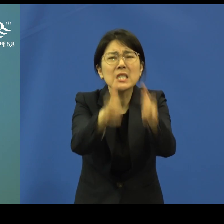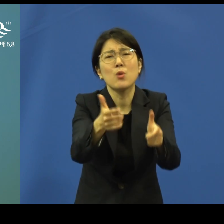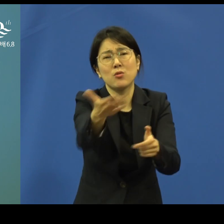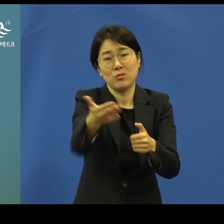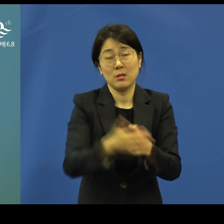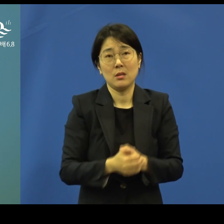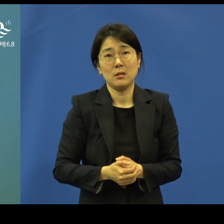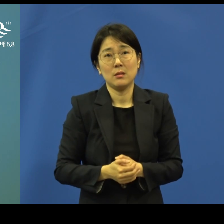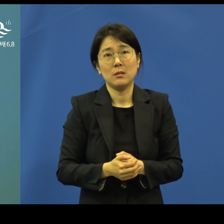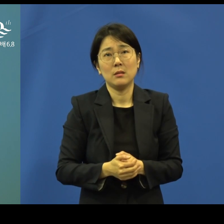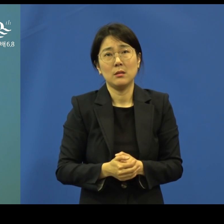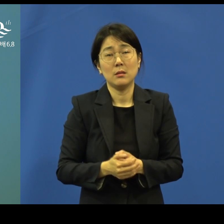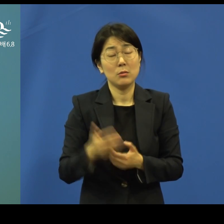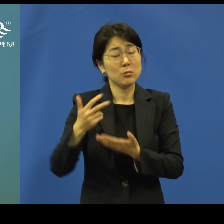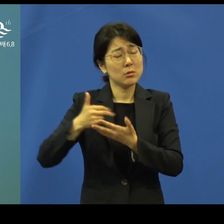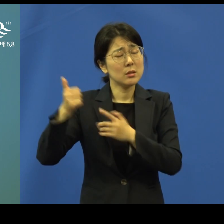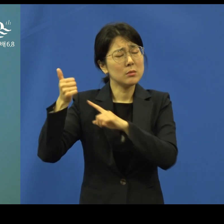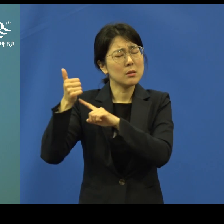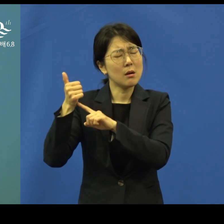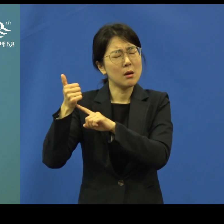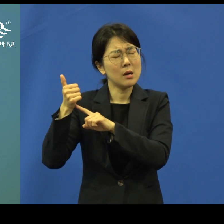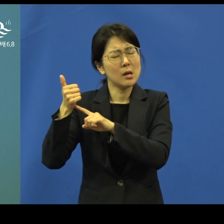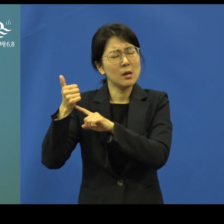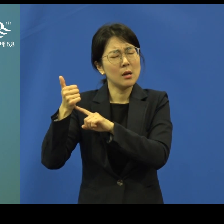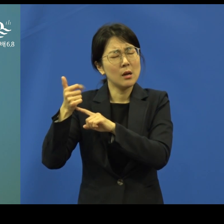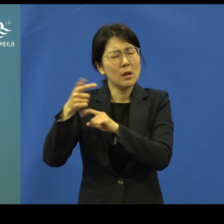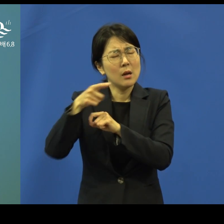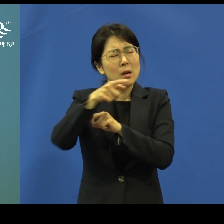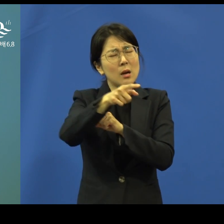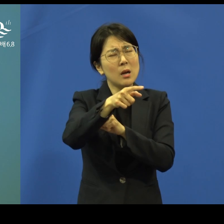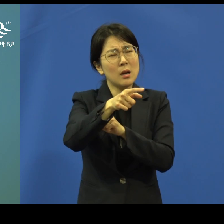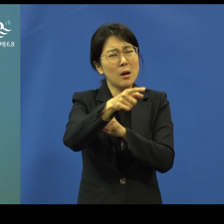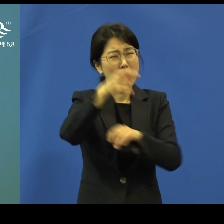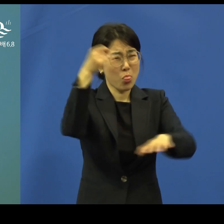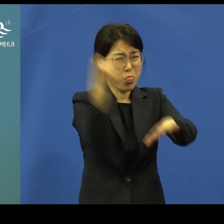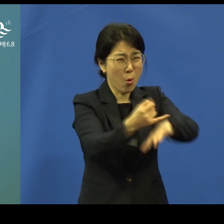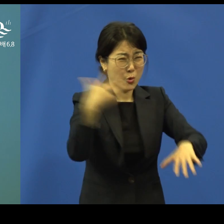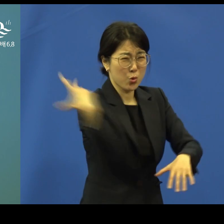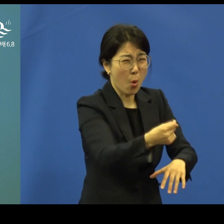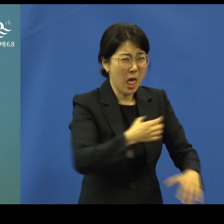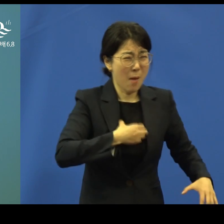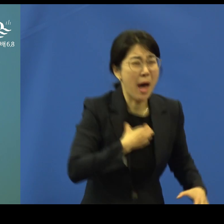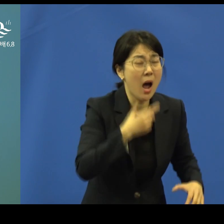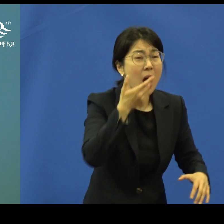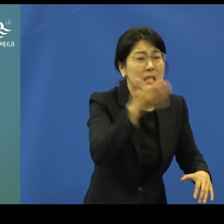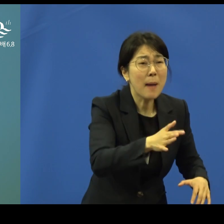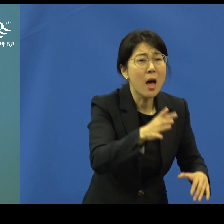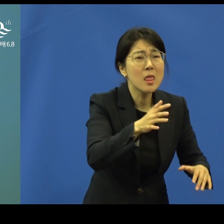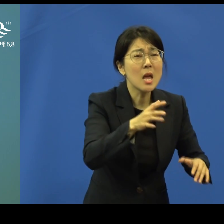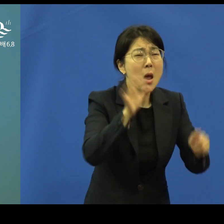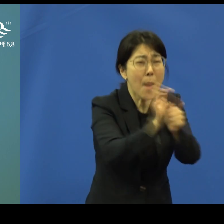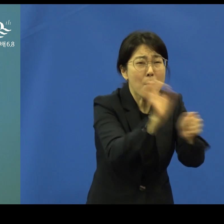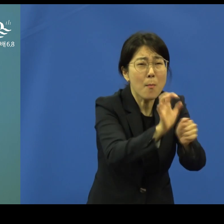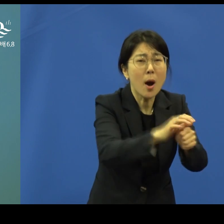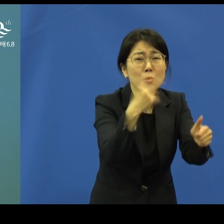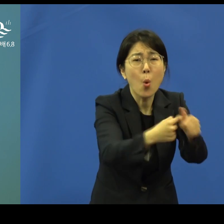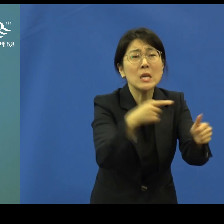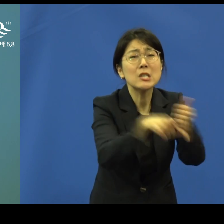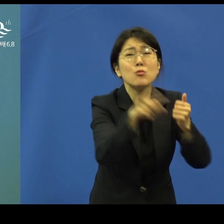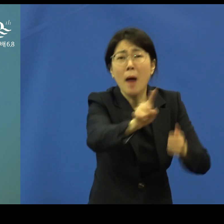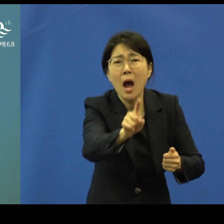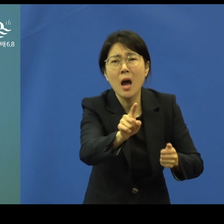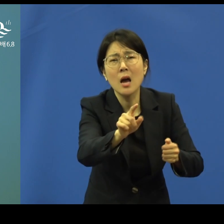있음에도 불구하고 주님은 그 라오디게아 교회를 향하여 책망하시고 징계하시고 회개를 촉구하십니다.